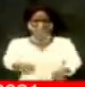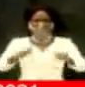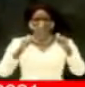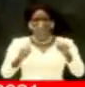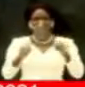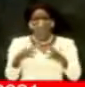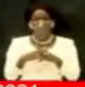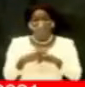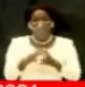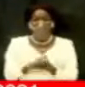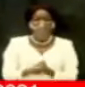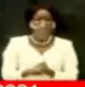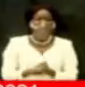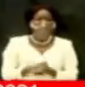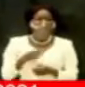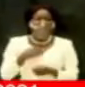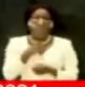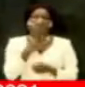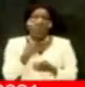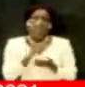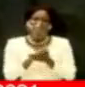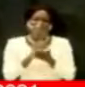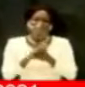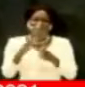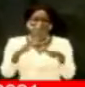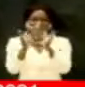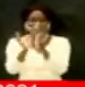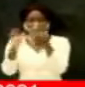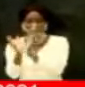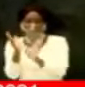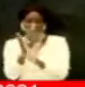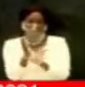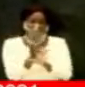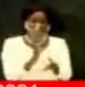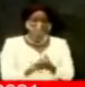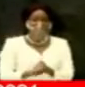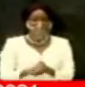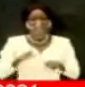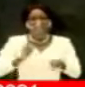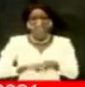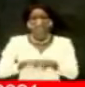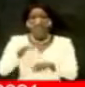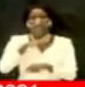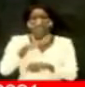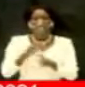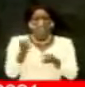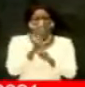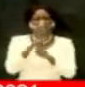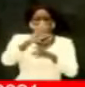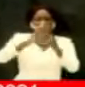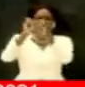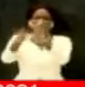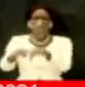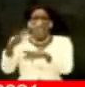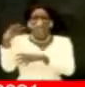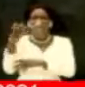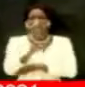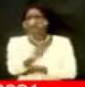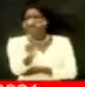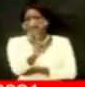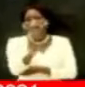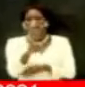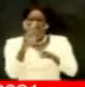ndapemphe magulu osiyanasiyana kuti nthawi yakwana kuti ndithu tisangosiyira boma komano wina aliyense